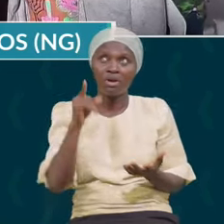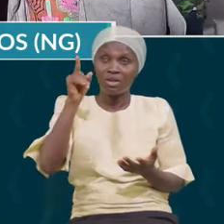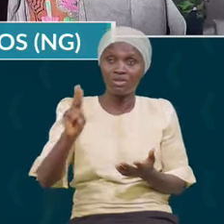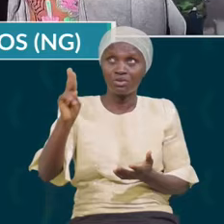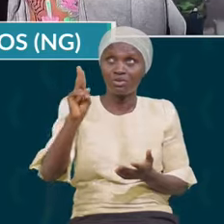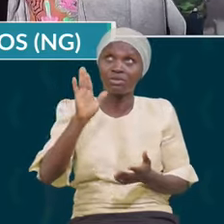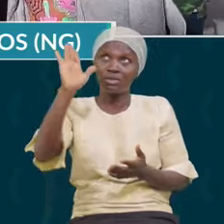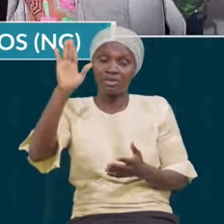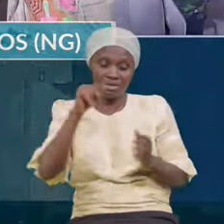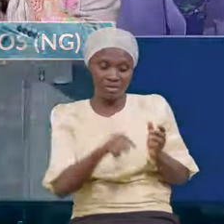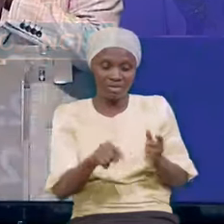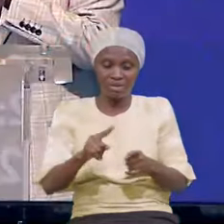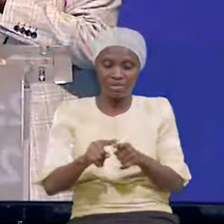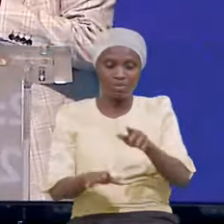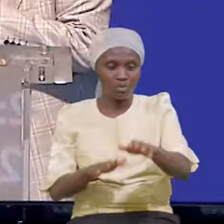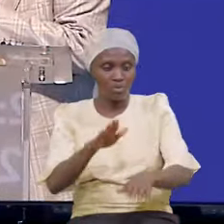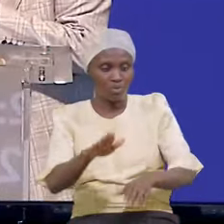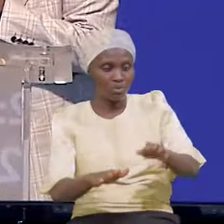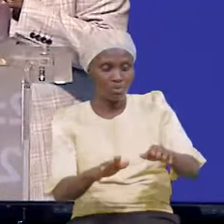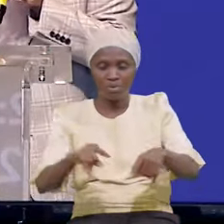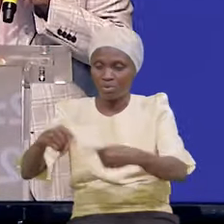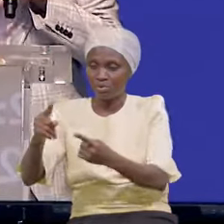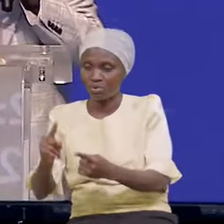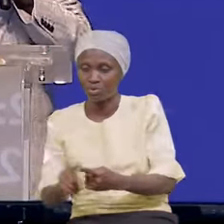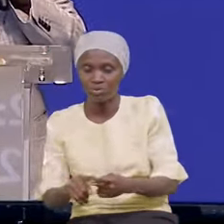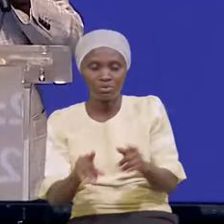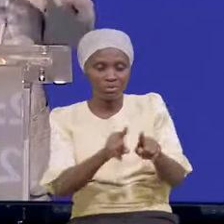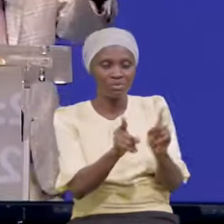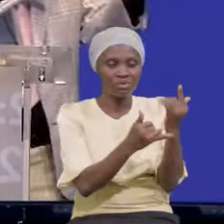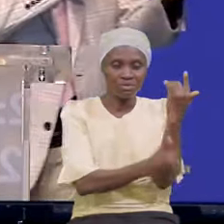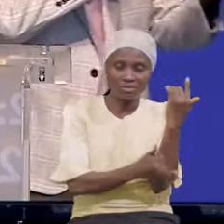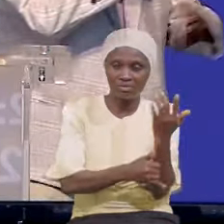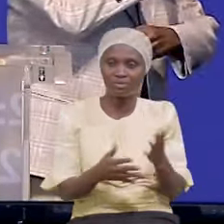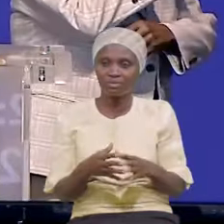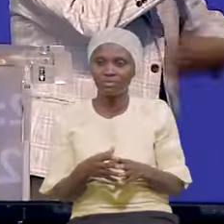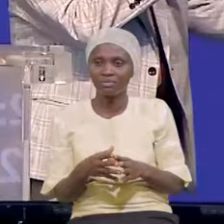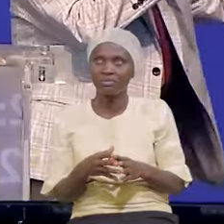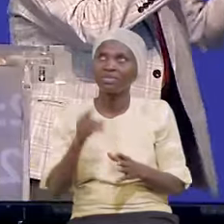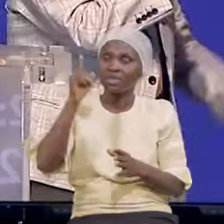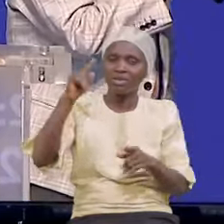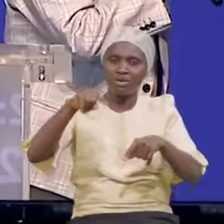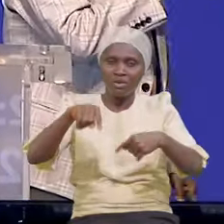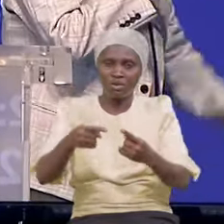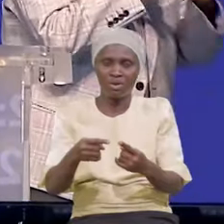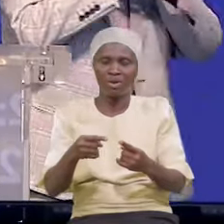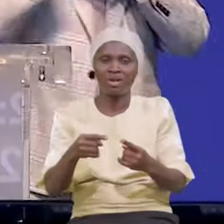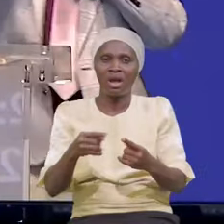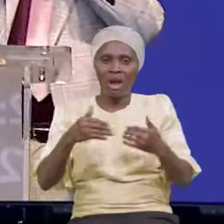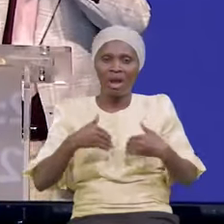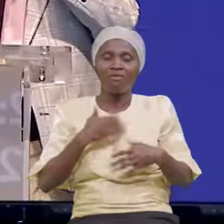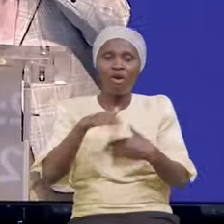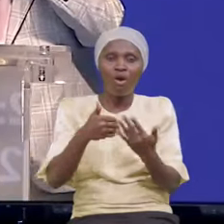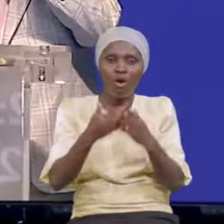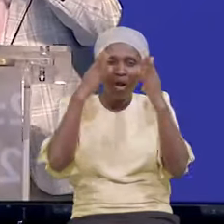టు గో ఫ్రమ్ కపనాం టు నజరేత్, కపనహూము నుంచి నజరేతుకు నడక మీద వెళ్ళాడు, హి వెంట్ త్రూ ఆల్ ది ఎక్స్‌పీరియన్సెస్ ఆఫ్ మ్యాన్,